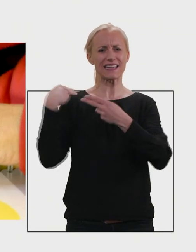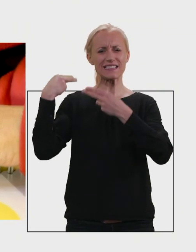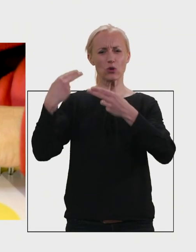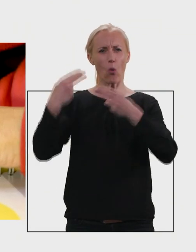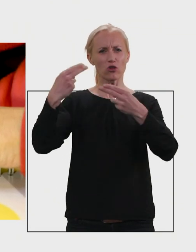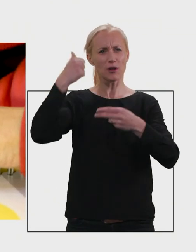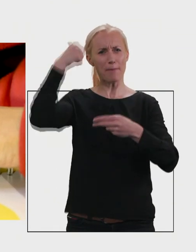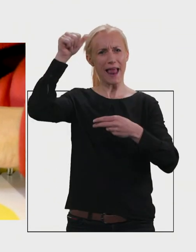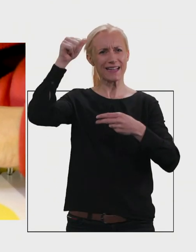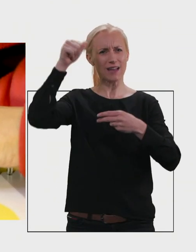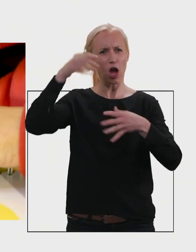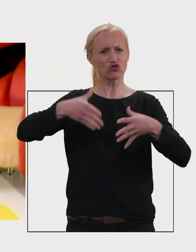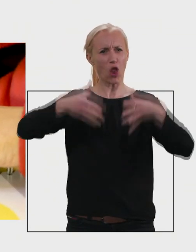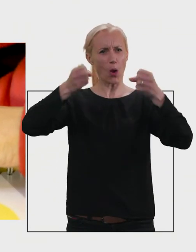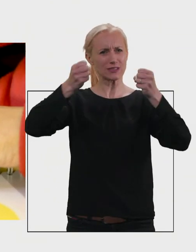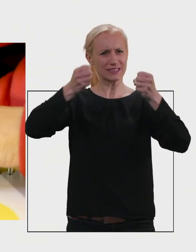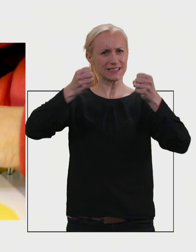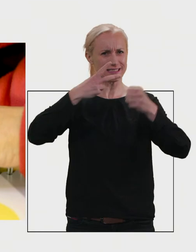zeigt.